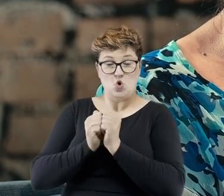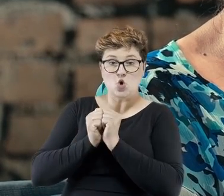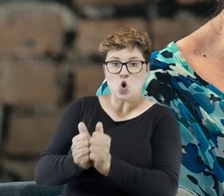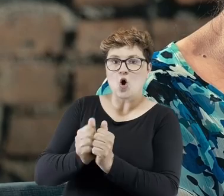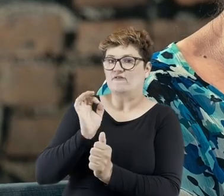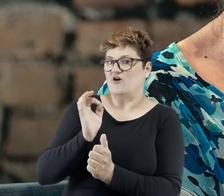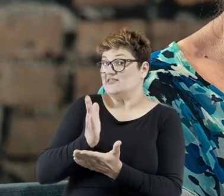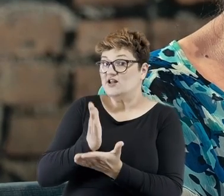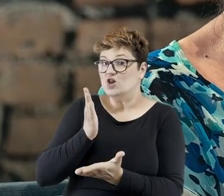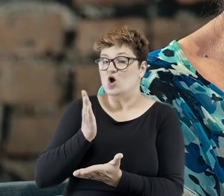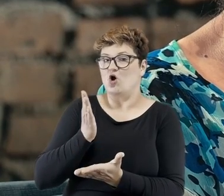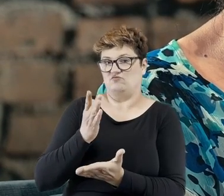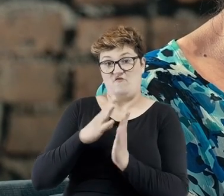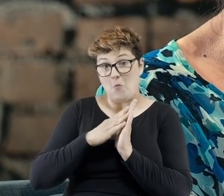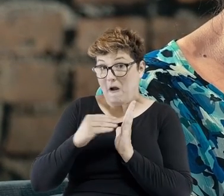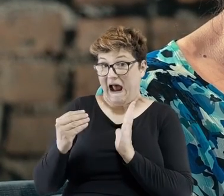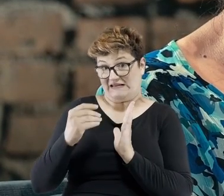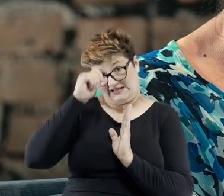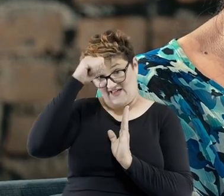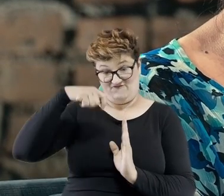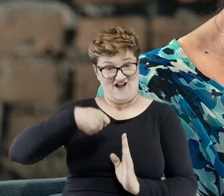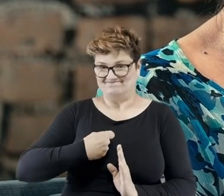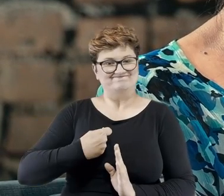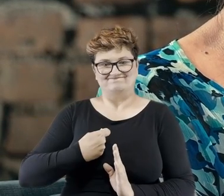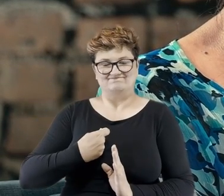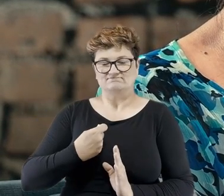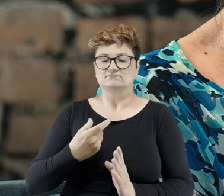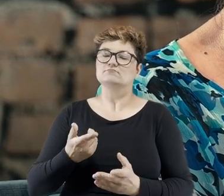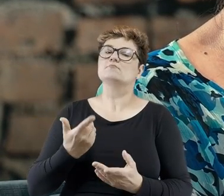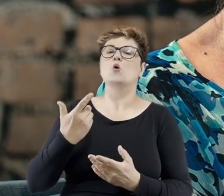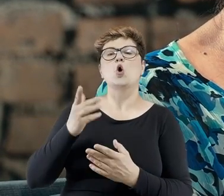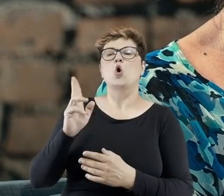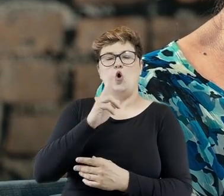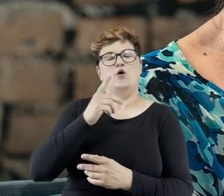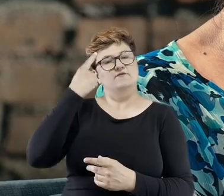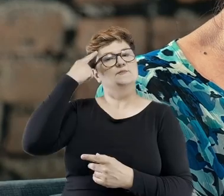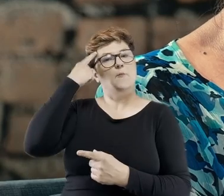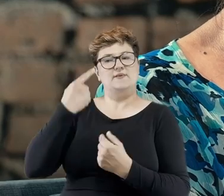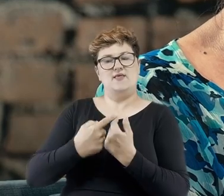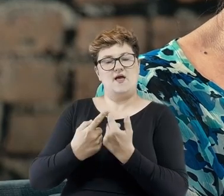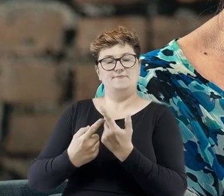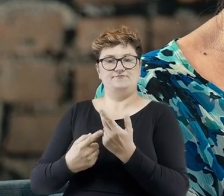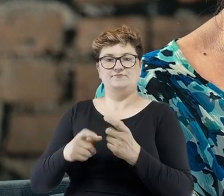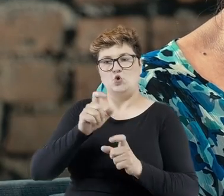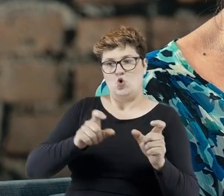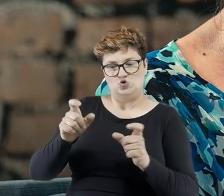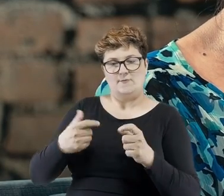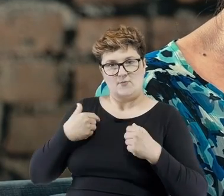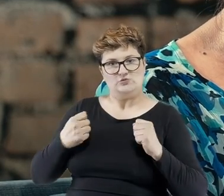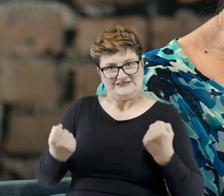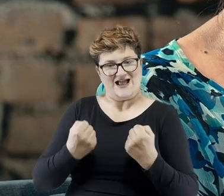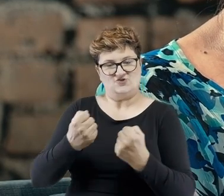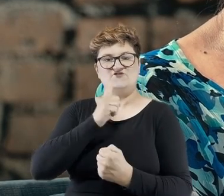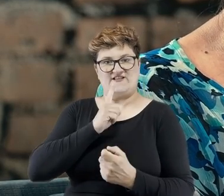taka rola zupełnie formalna, ponieważ jak wspominają osoby zaangażowane w tworzenie tych